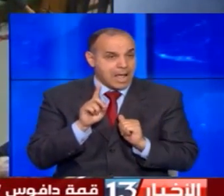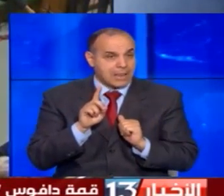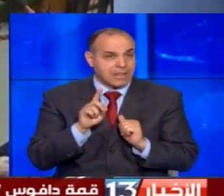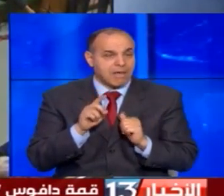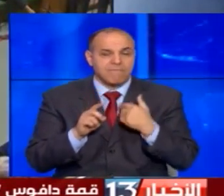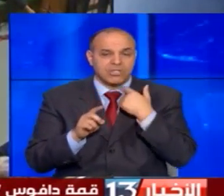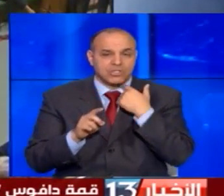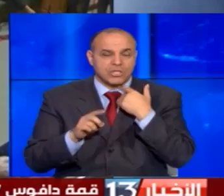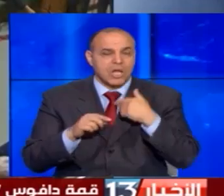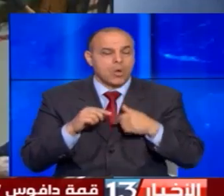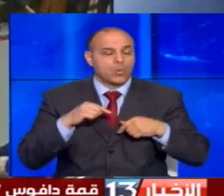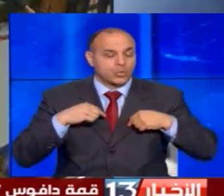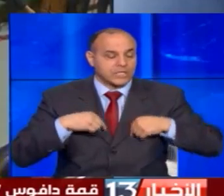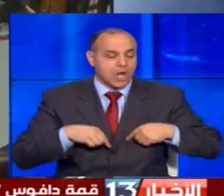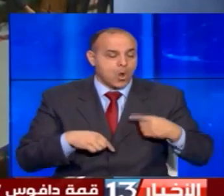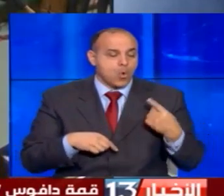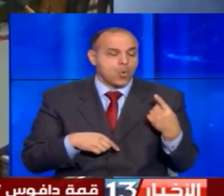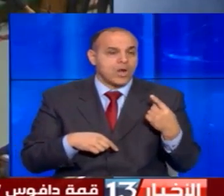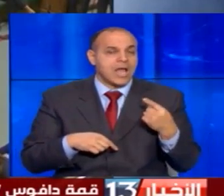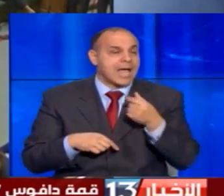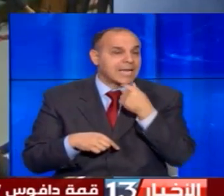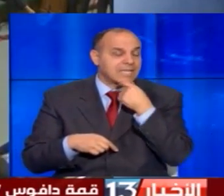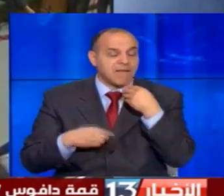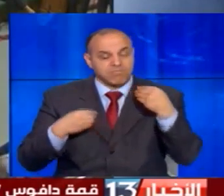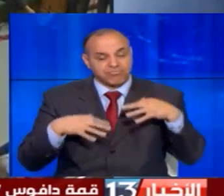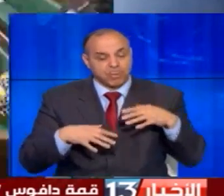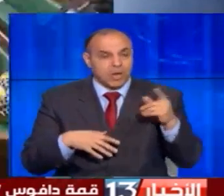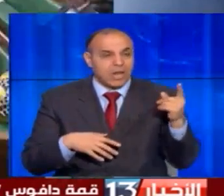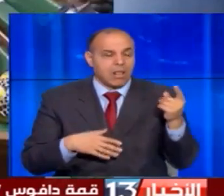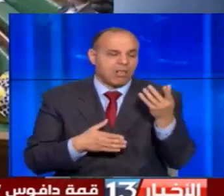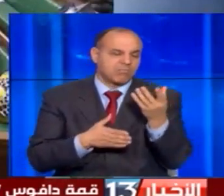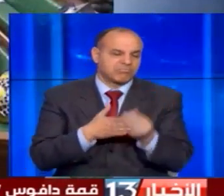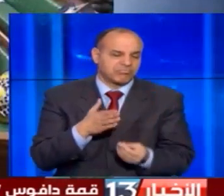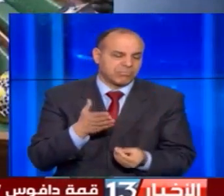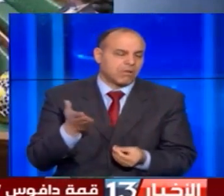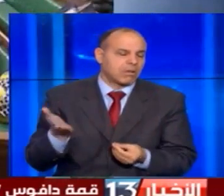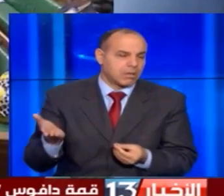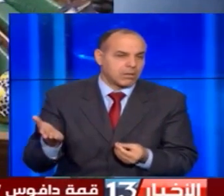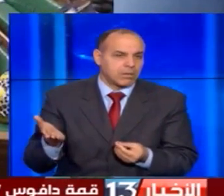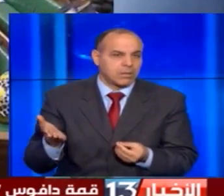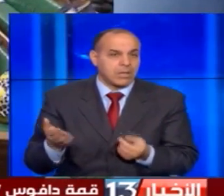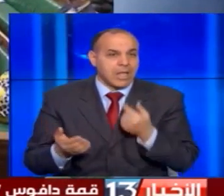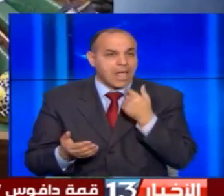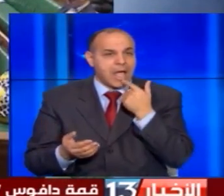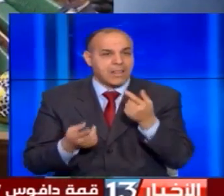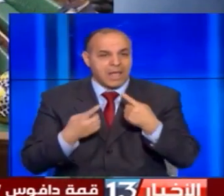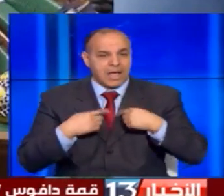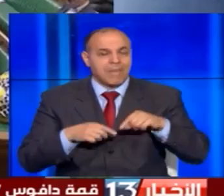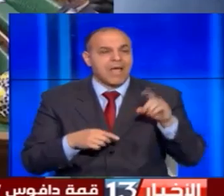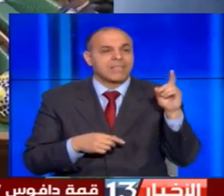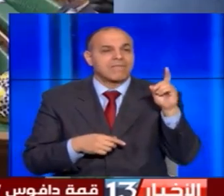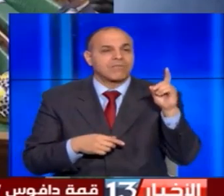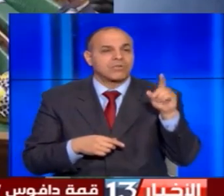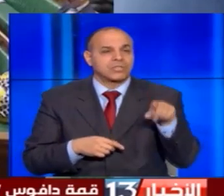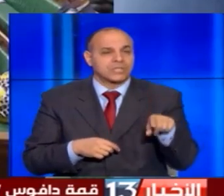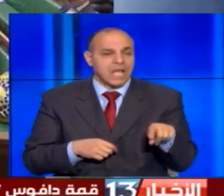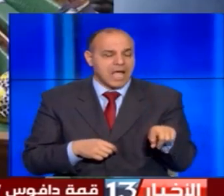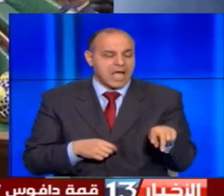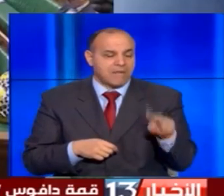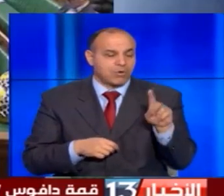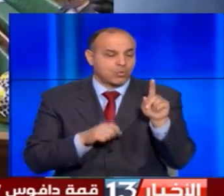فشل رئيسة الوزراء البريطانية تريزا ماي المتغيبة هي الأخرى عن قمة دافوس 19